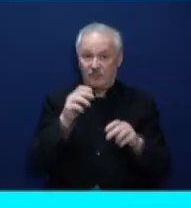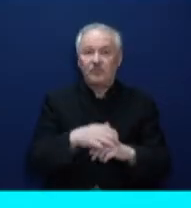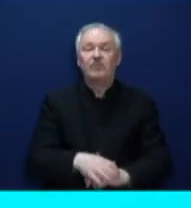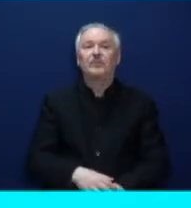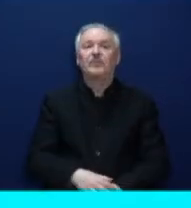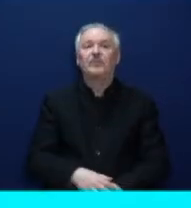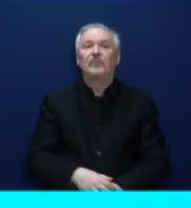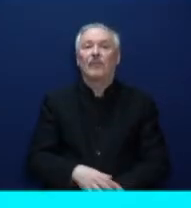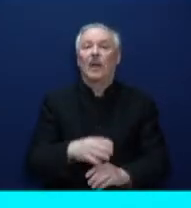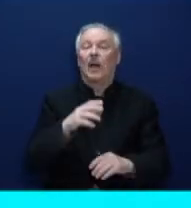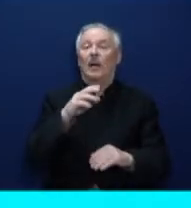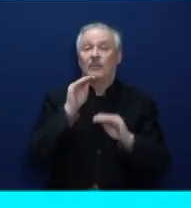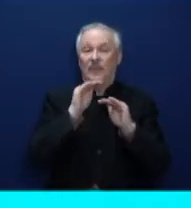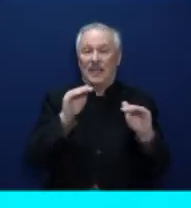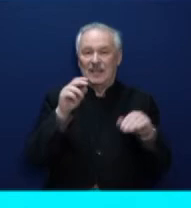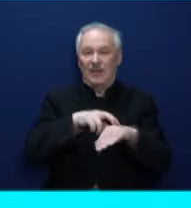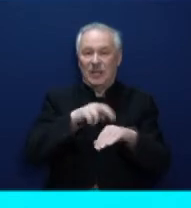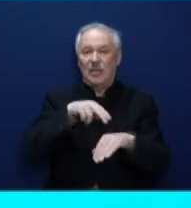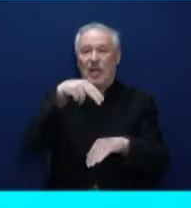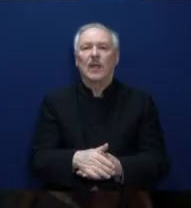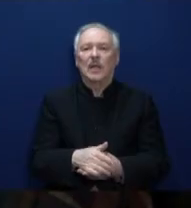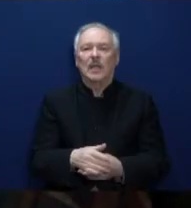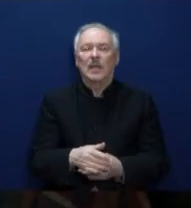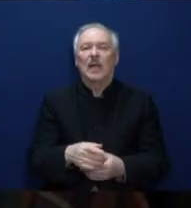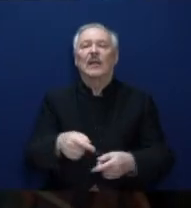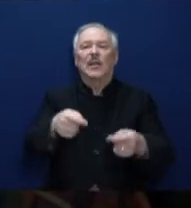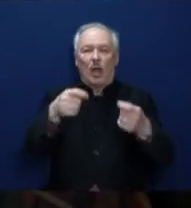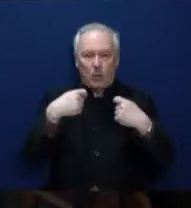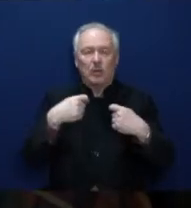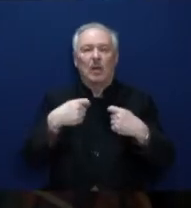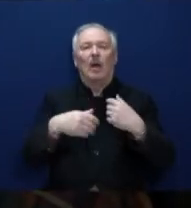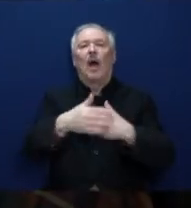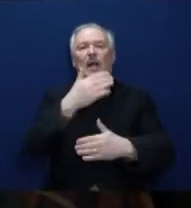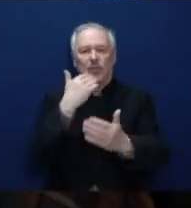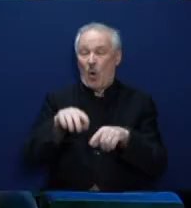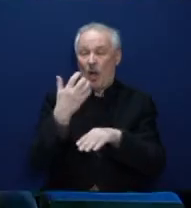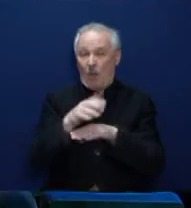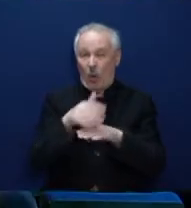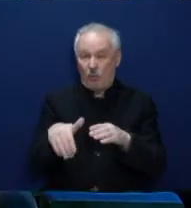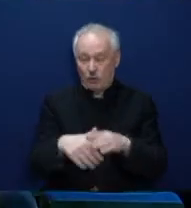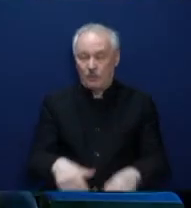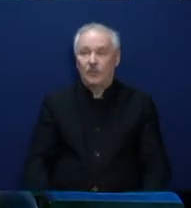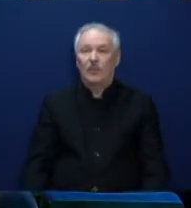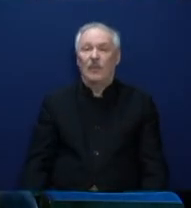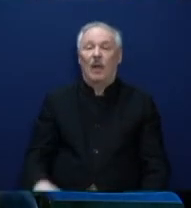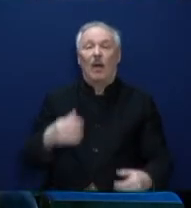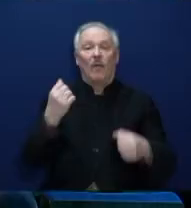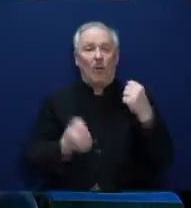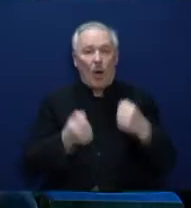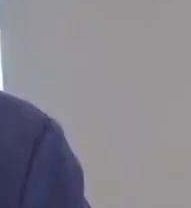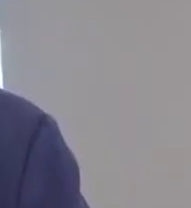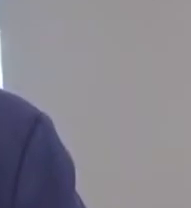среди задач на этот год – развитие цифровизации медицины, поддержка медработников, своевременность и качество доступной